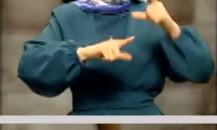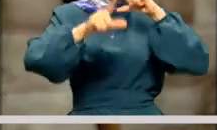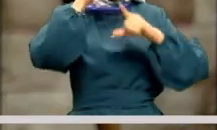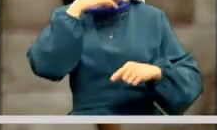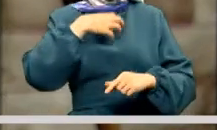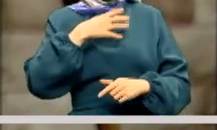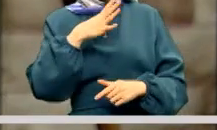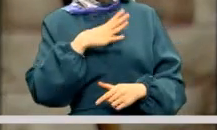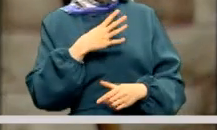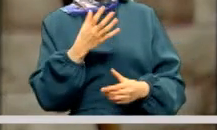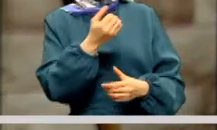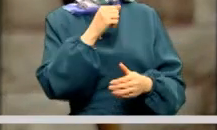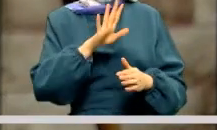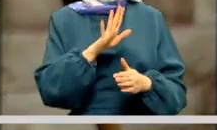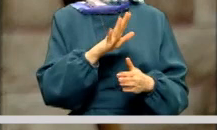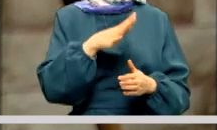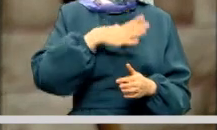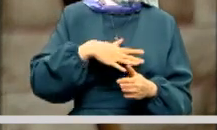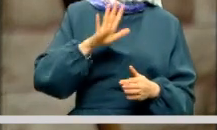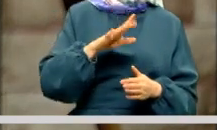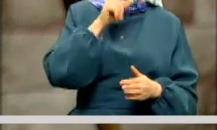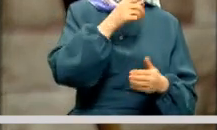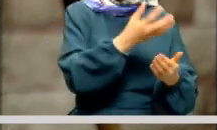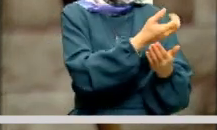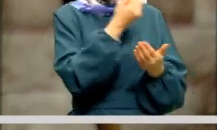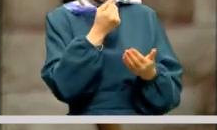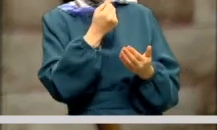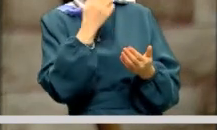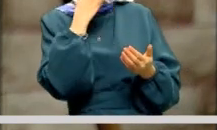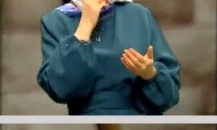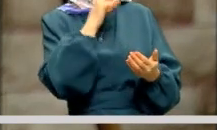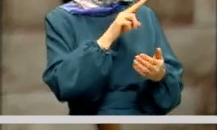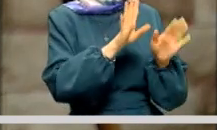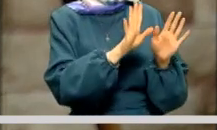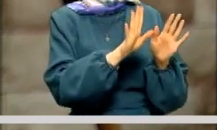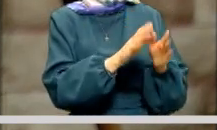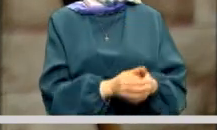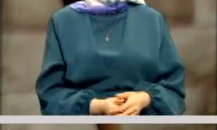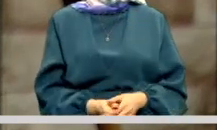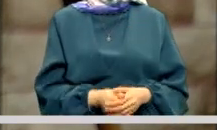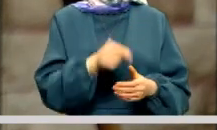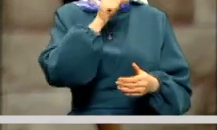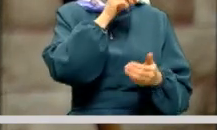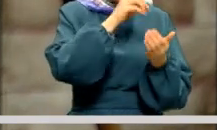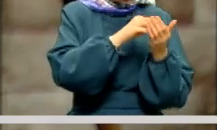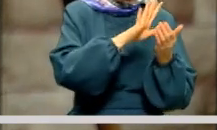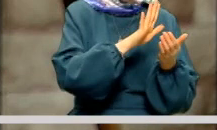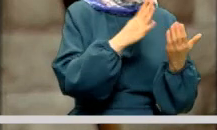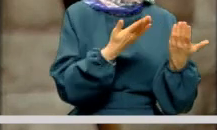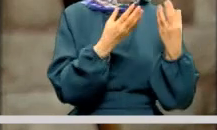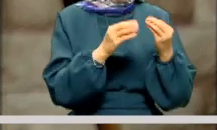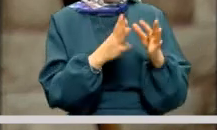varsa alamıyordur isteyemiyordur ama oradan almışsa da kimse de görmüyordur parasını bıraktı bırakmadı ona da katkı sağlıyor